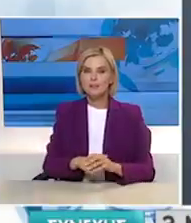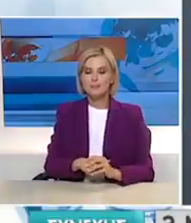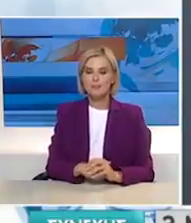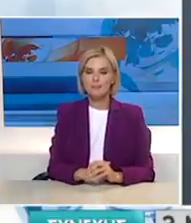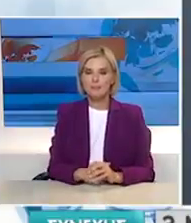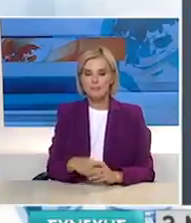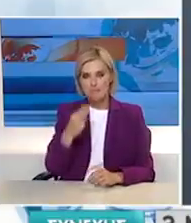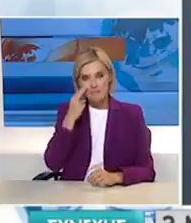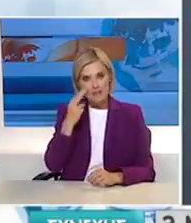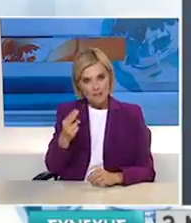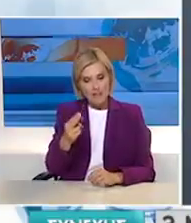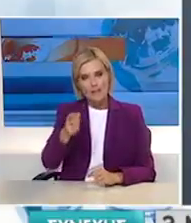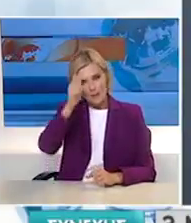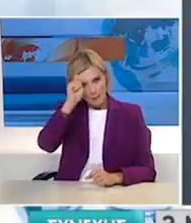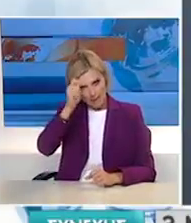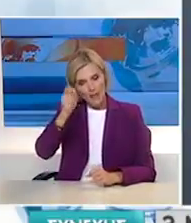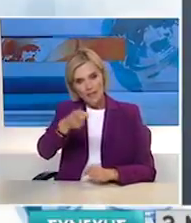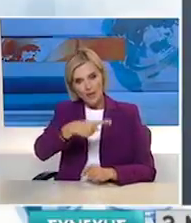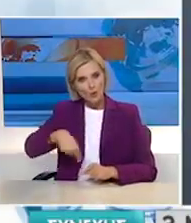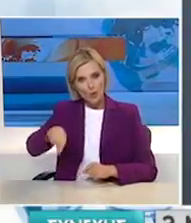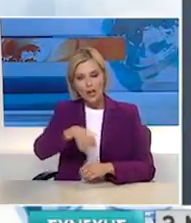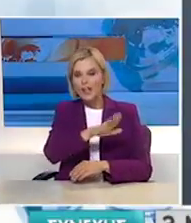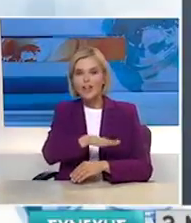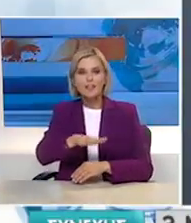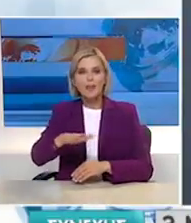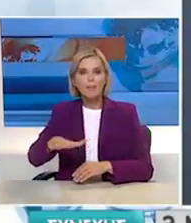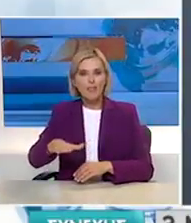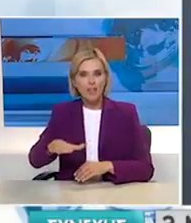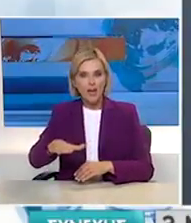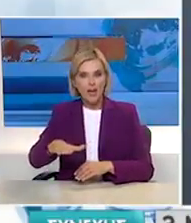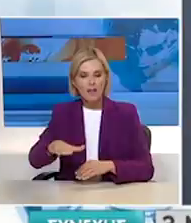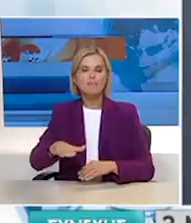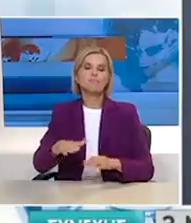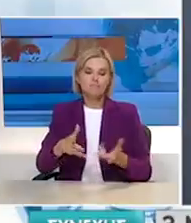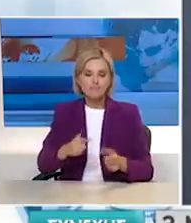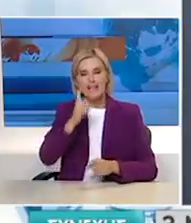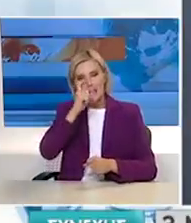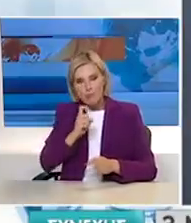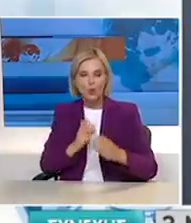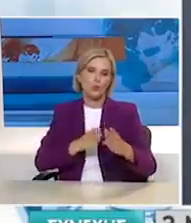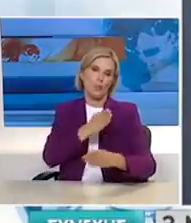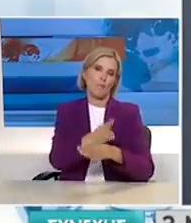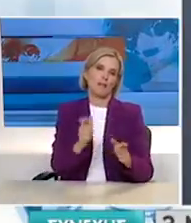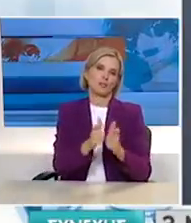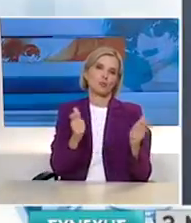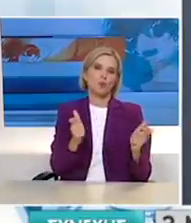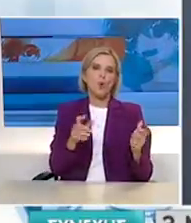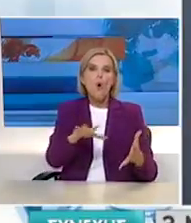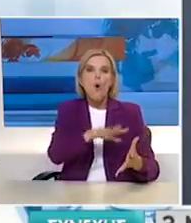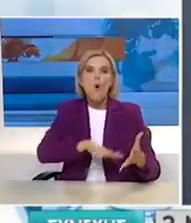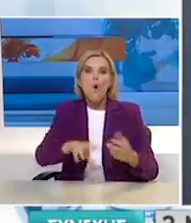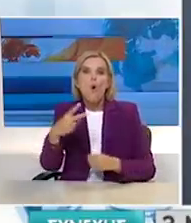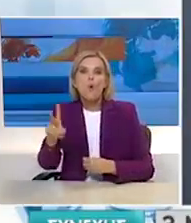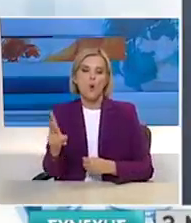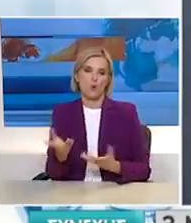Φαίνεται ότι υπάρχει μια κοινή παραδοχή ότι για τα παιδάκια το σχολείο είναι ο ιδανικός χώρος να είναι, και